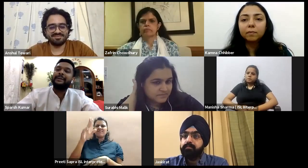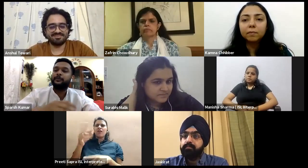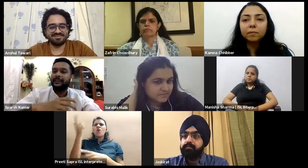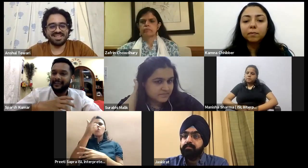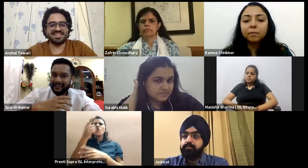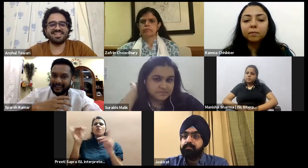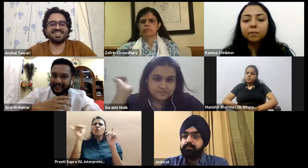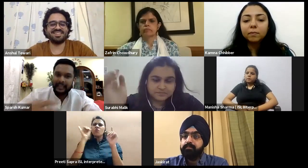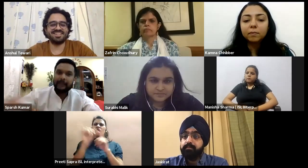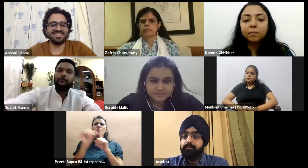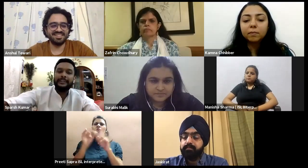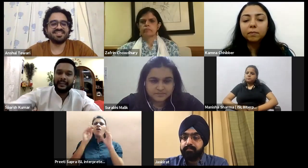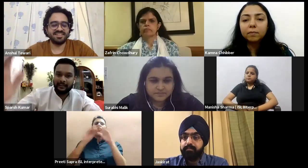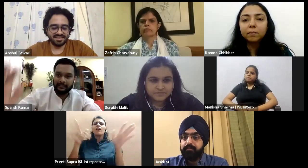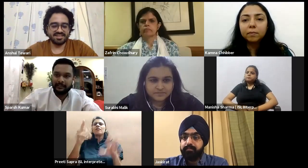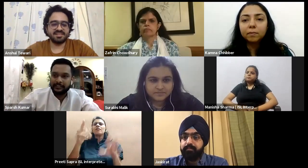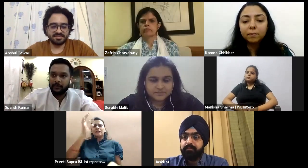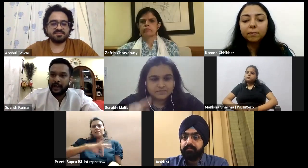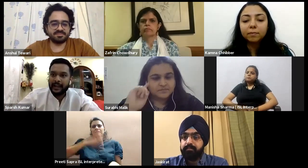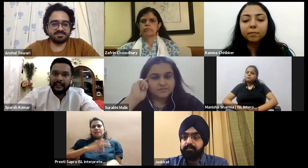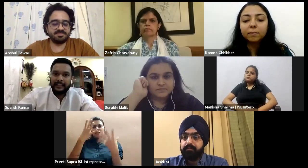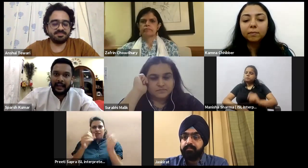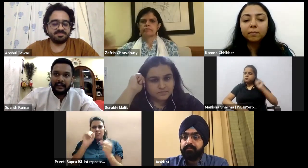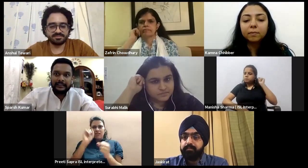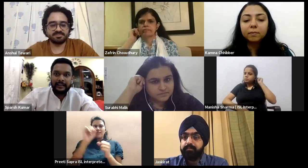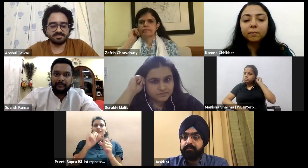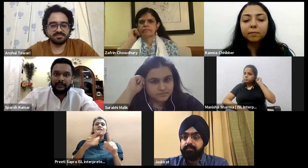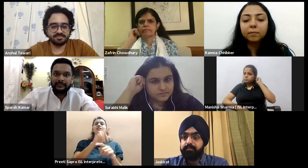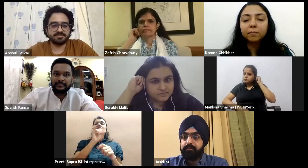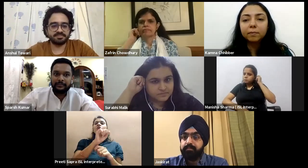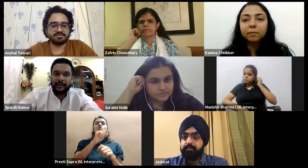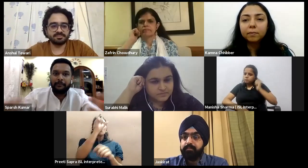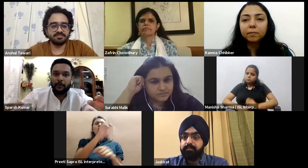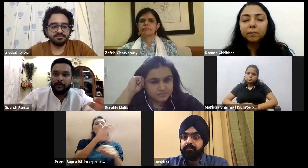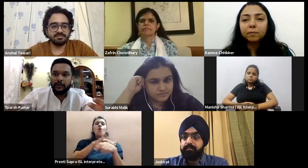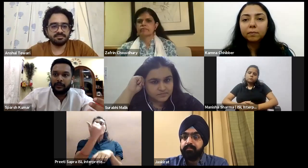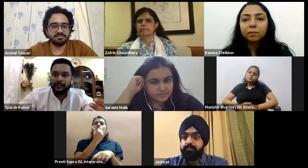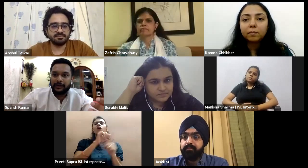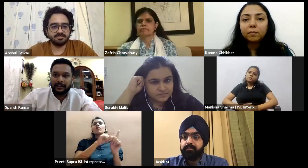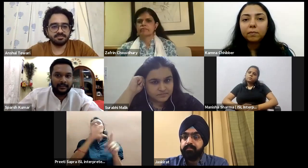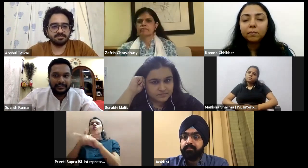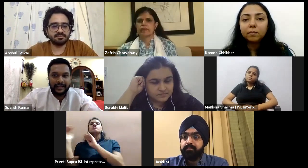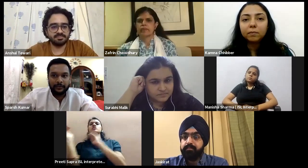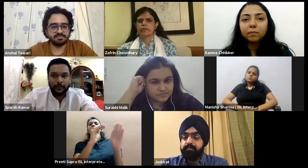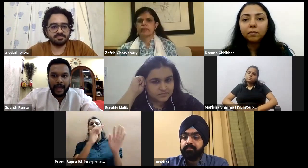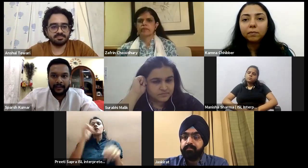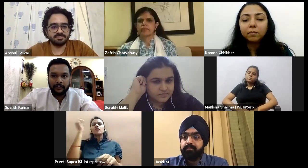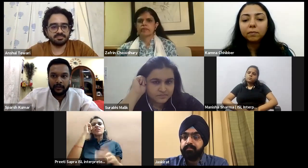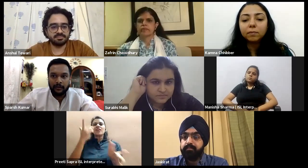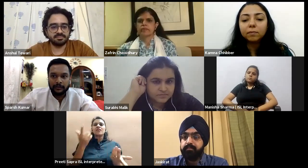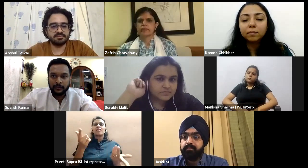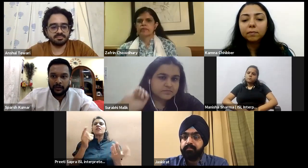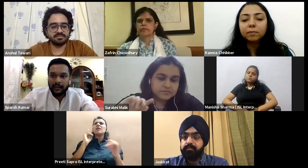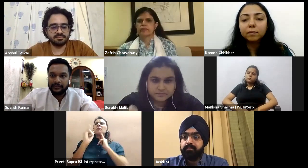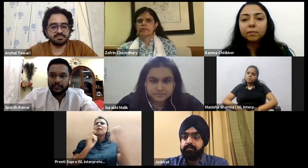बोल रहा है क्योंकि इसके कम्युनिटी के वजह से हुआ. And I think I understand him, because जब तक आपके ऊपर नहीं होता तब तक शायद you don't act